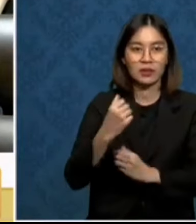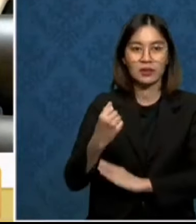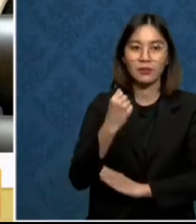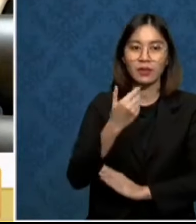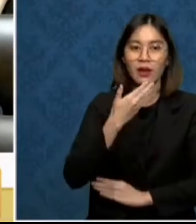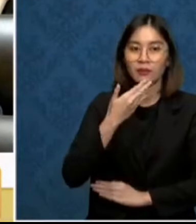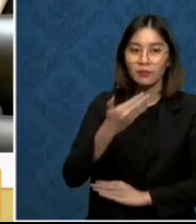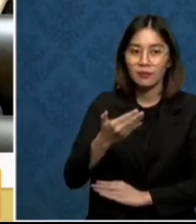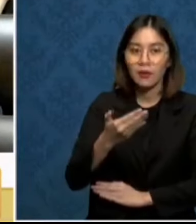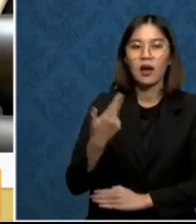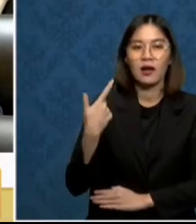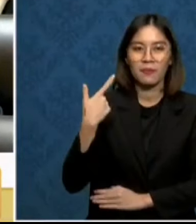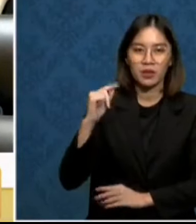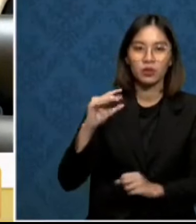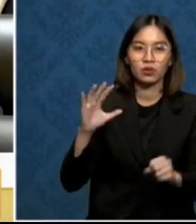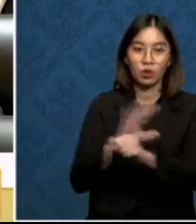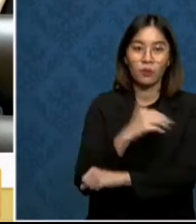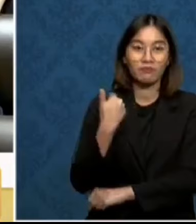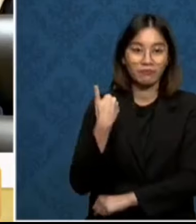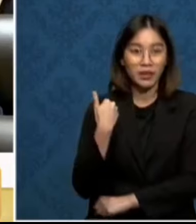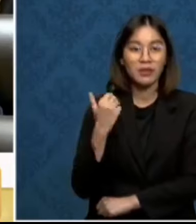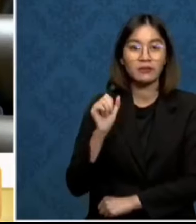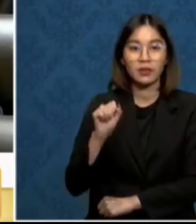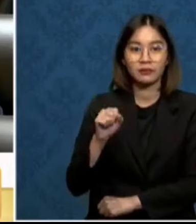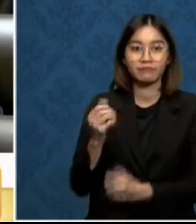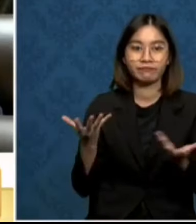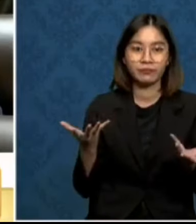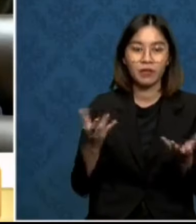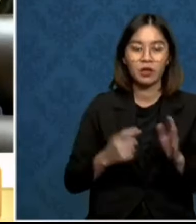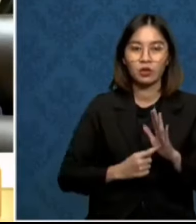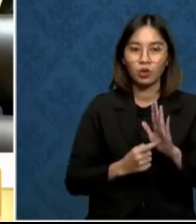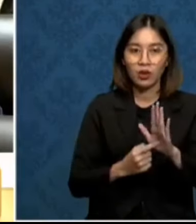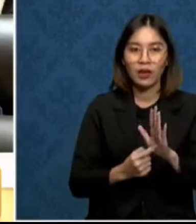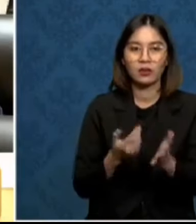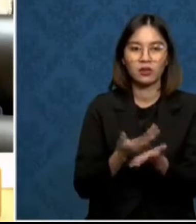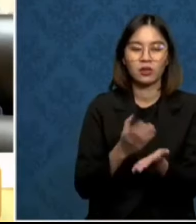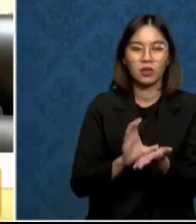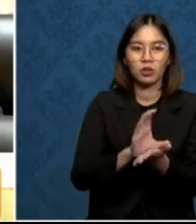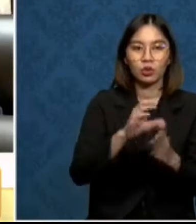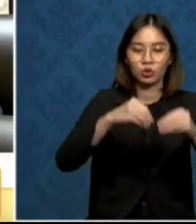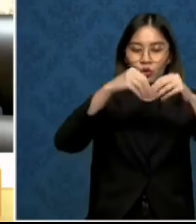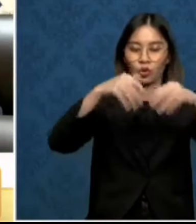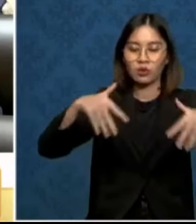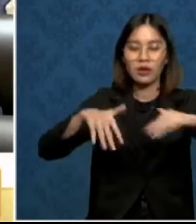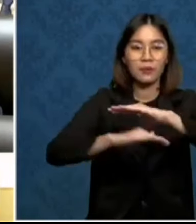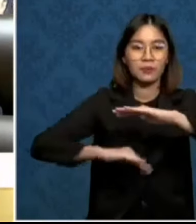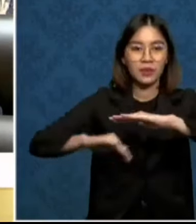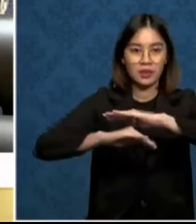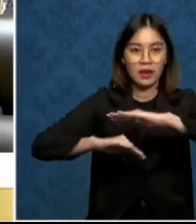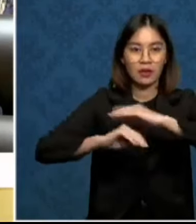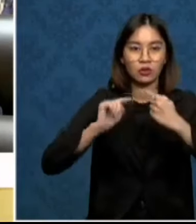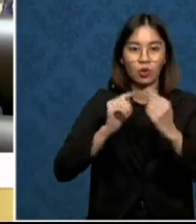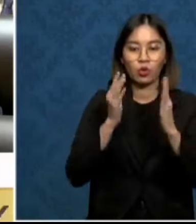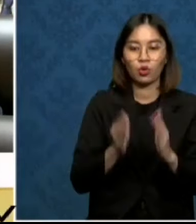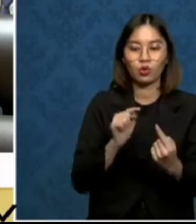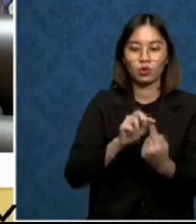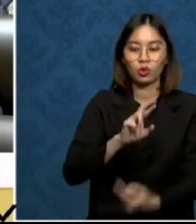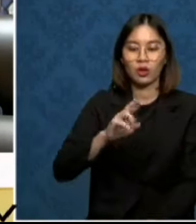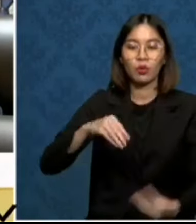ยืนจะได้ประโยชน์มากกว่ามครับเช่นเอาไปลงทุนโครงสร้างพื้นฐานสร้างคนใน